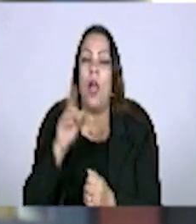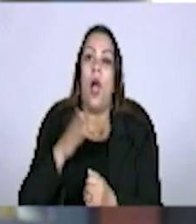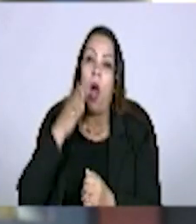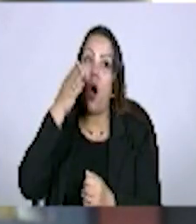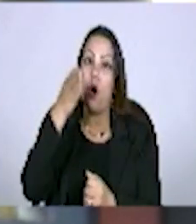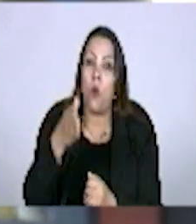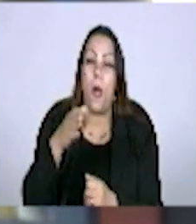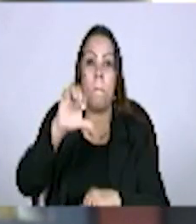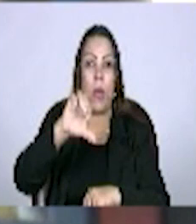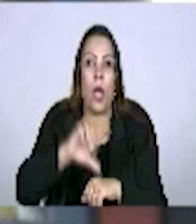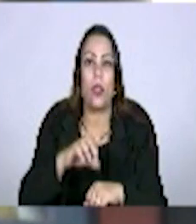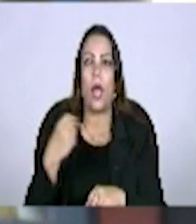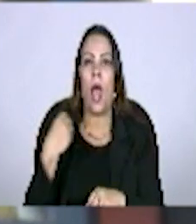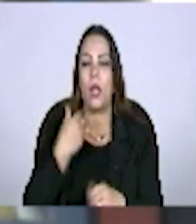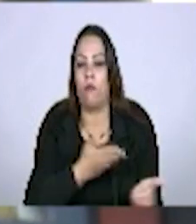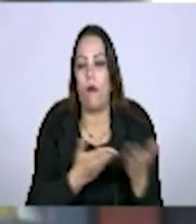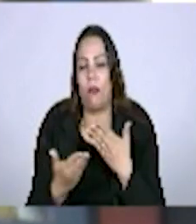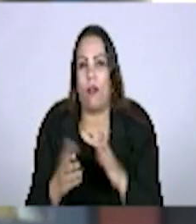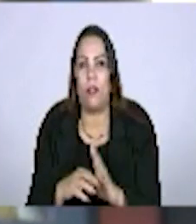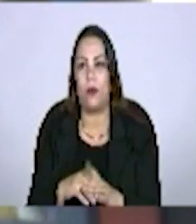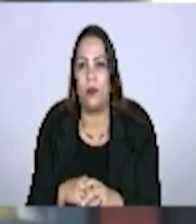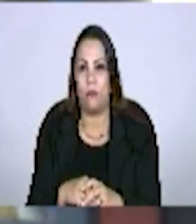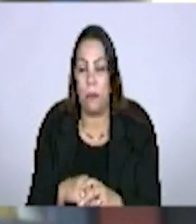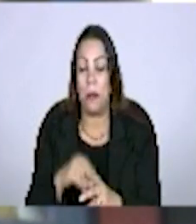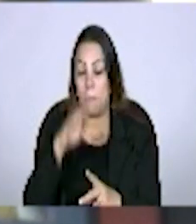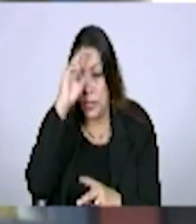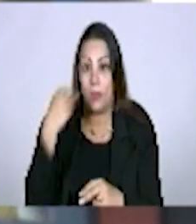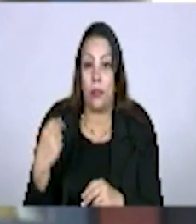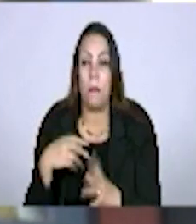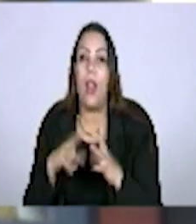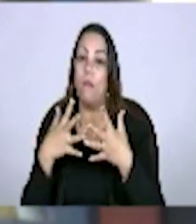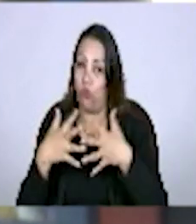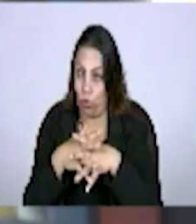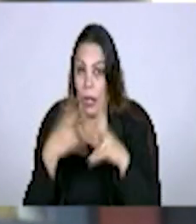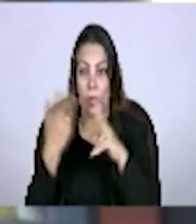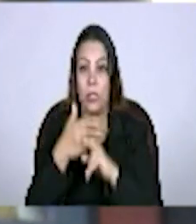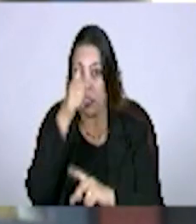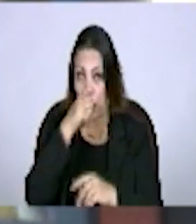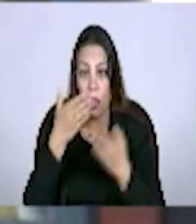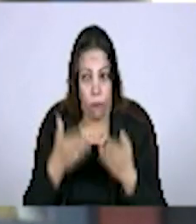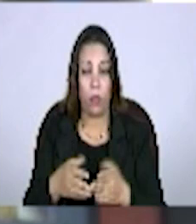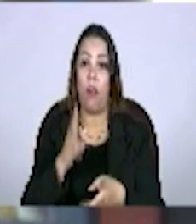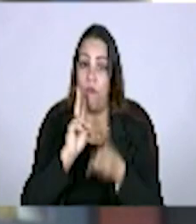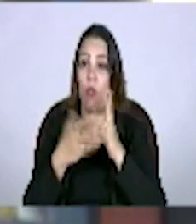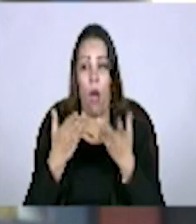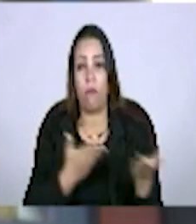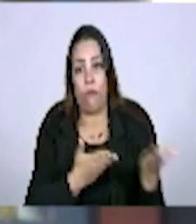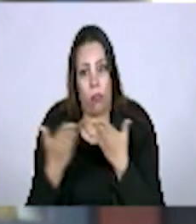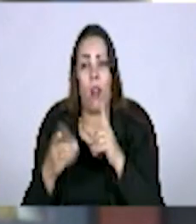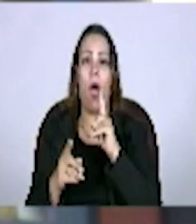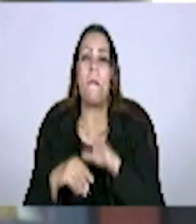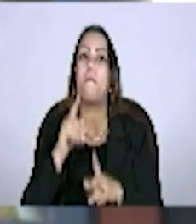مكان لم تدعى اليه طبعا مشاركه الاخرين في احزانهم وافراحهم دي ما بتبقاش محتاجه دعوه